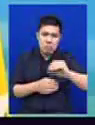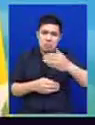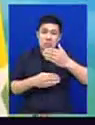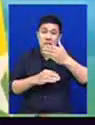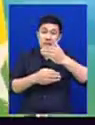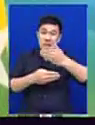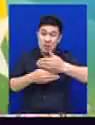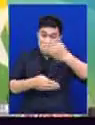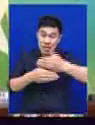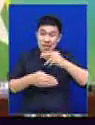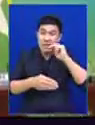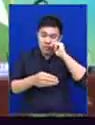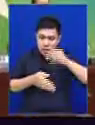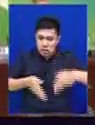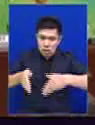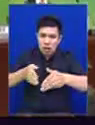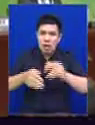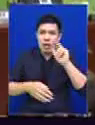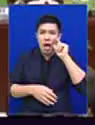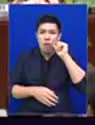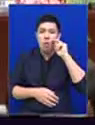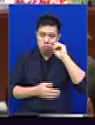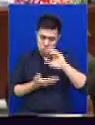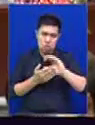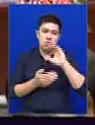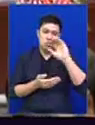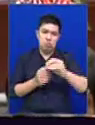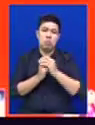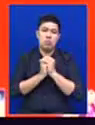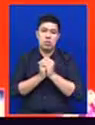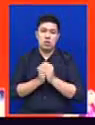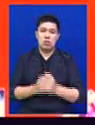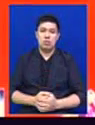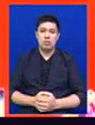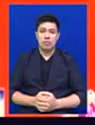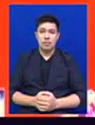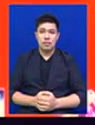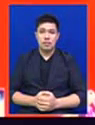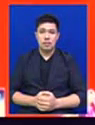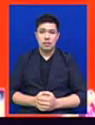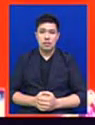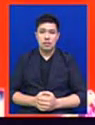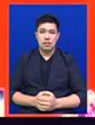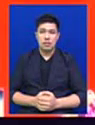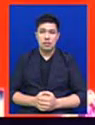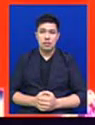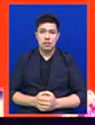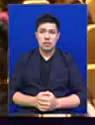ประทานแม่น้ำโขงโทรทัศน์รวมการเฉพาะกิจแห่งประเทศไทยรายงาน